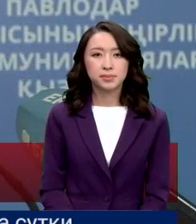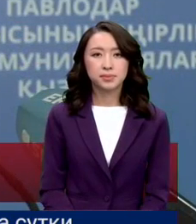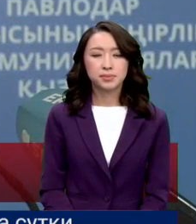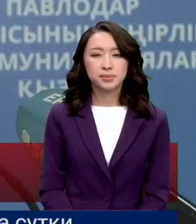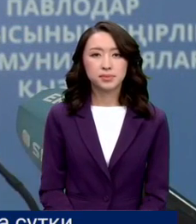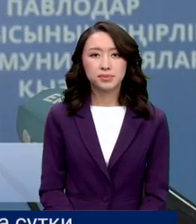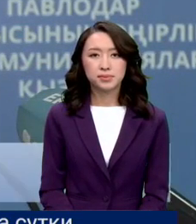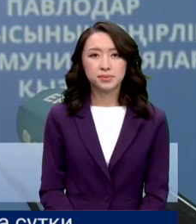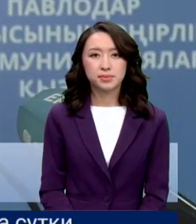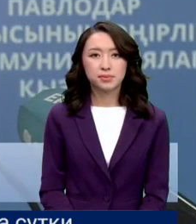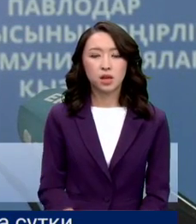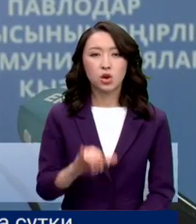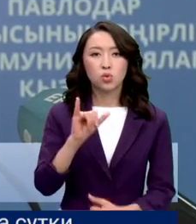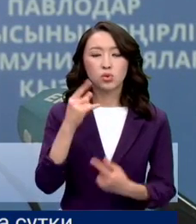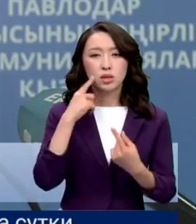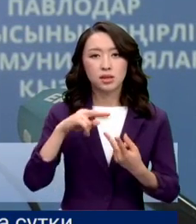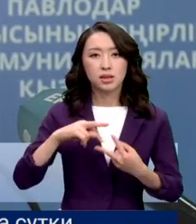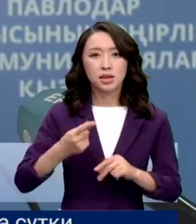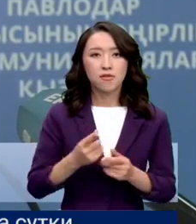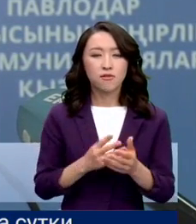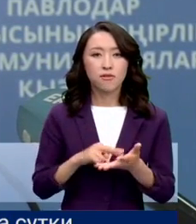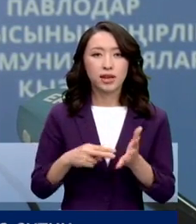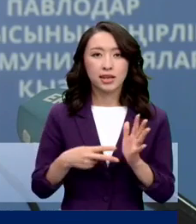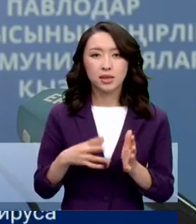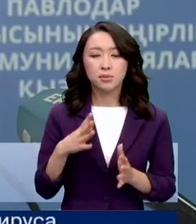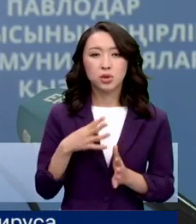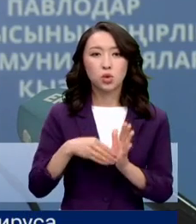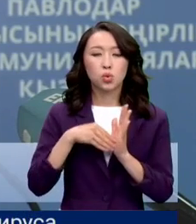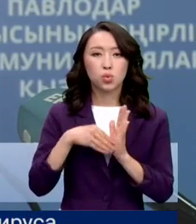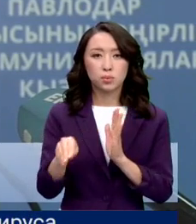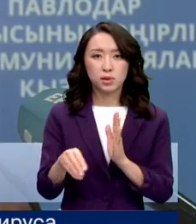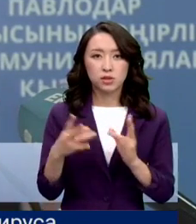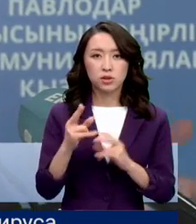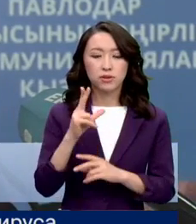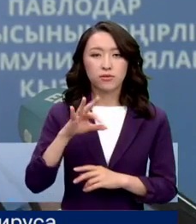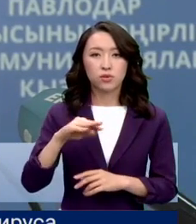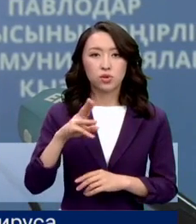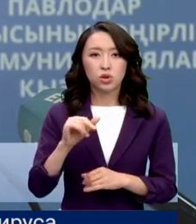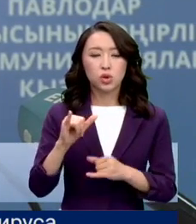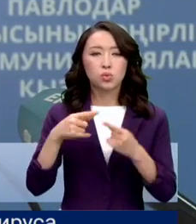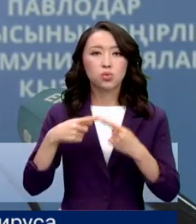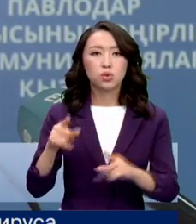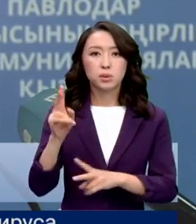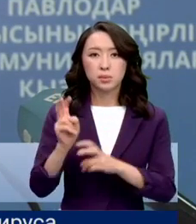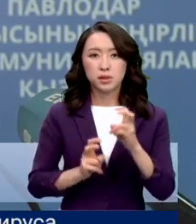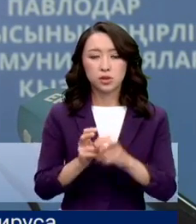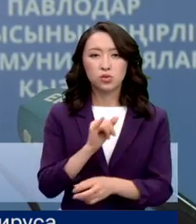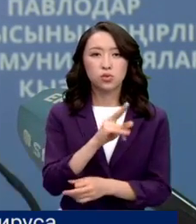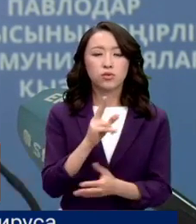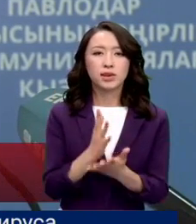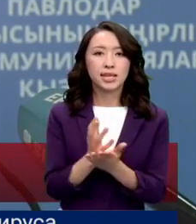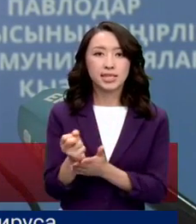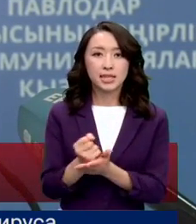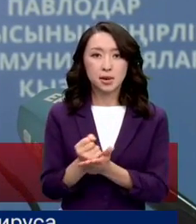У них и альтернативный был вариант, то есть купить, приобрести в квоту у других предприятий, у кого имеется